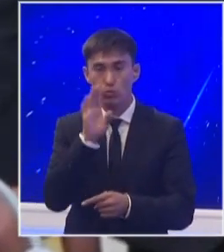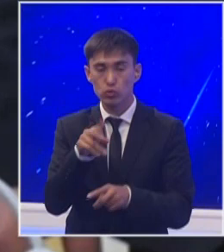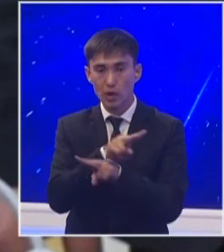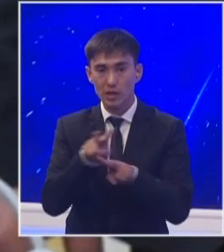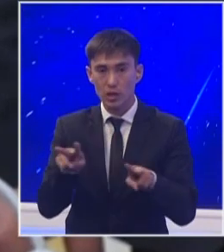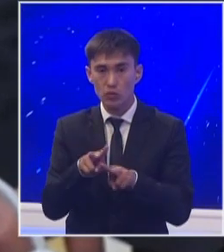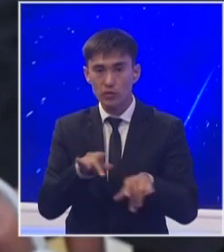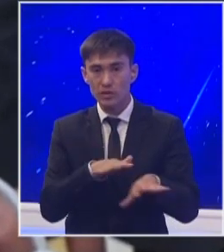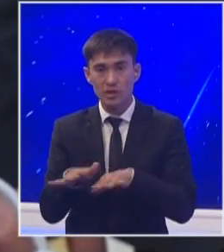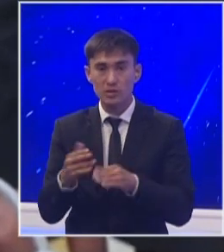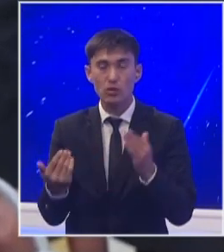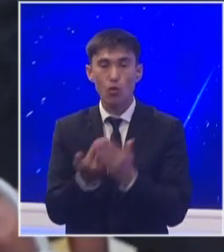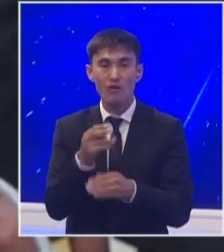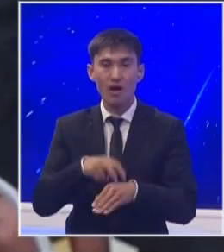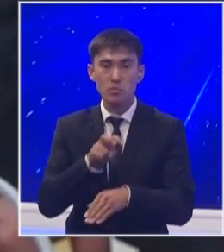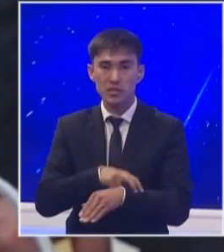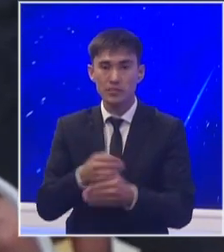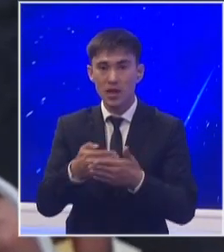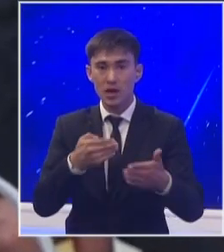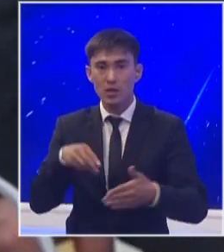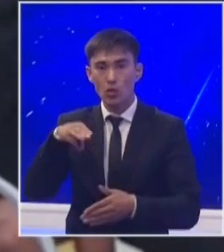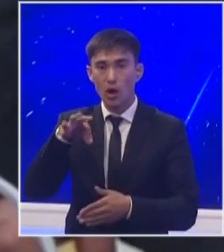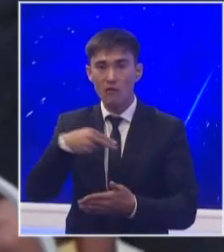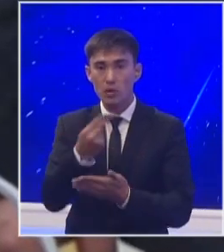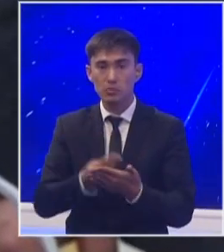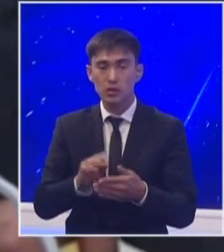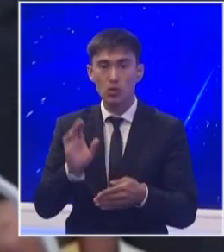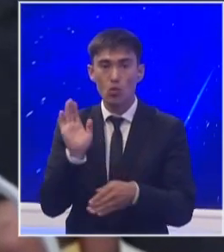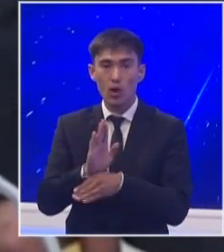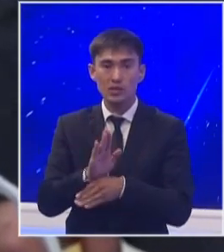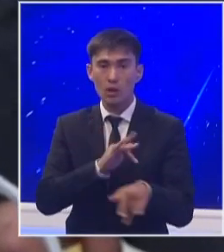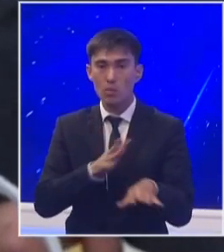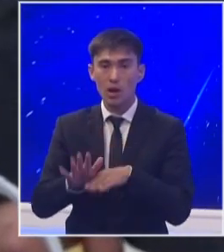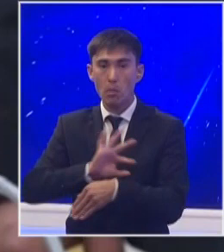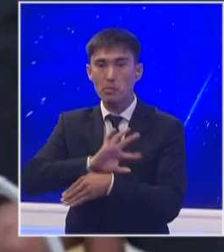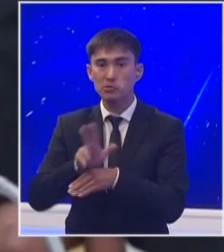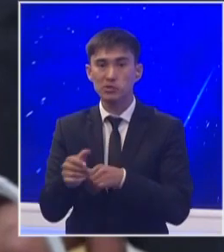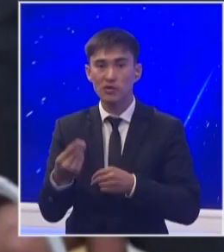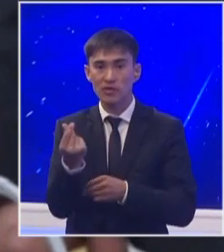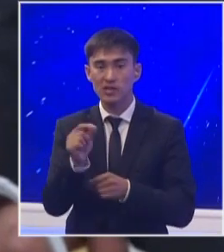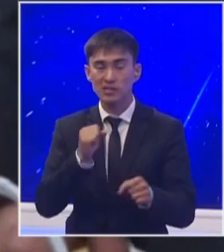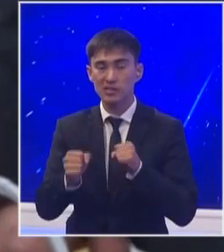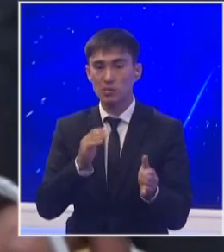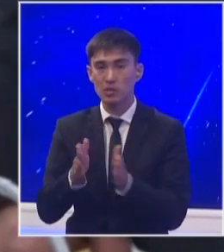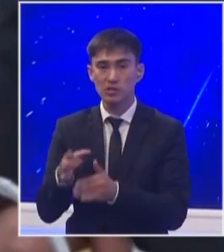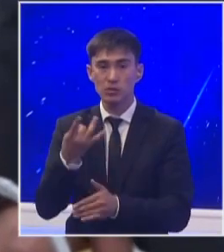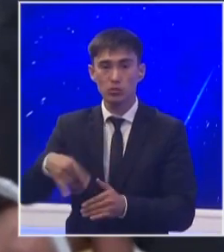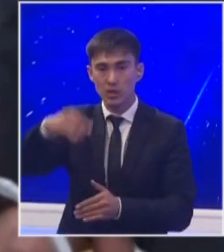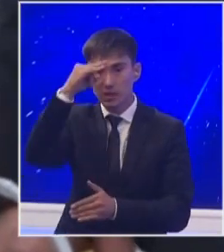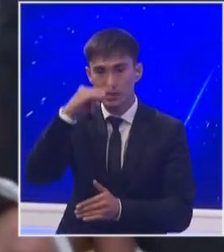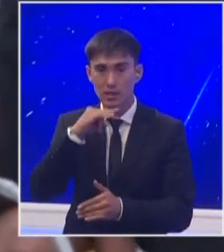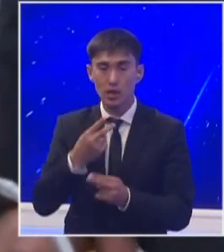будет контролировать деятельность новой комиссии. Ранее Токаев подписал указ о мерах по обеспечению финансовой стабильности Республики